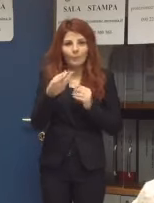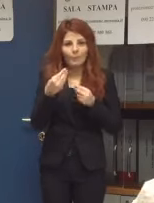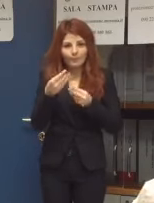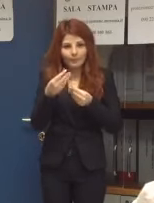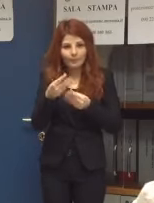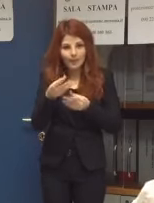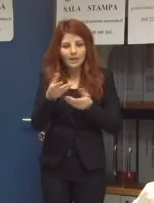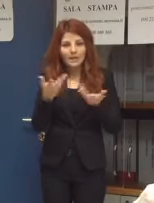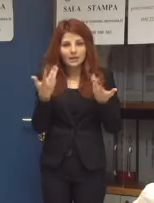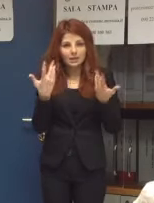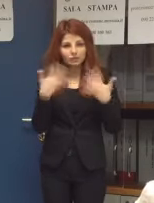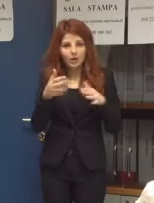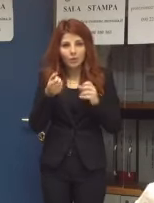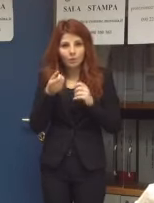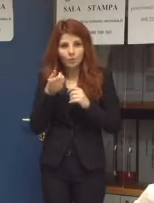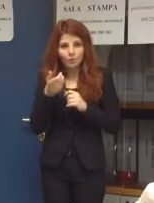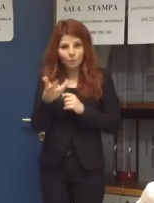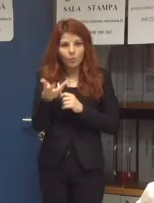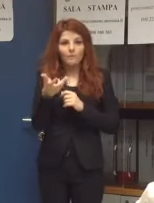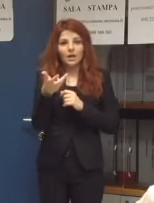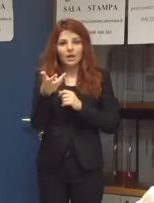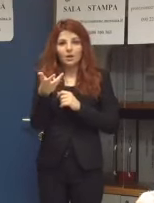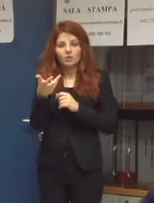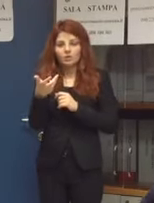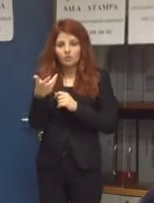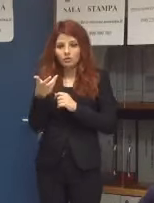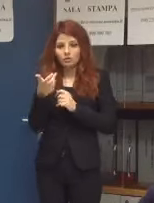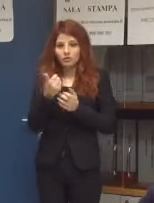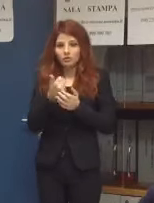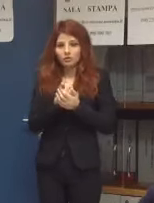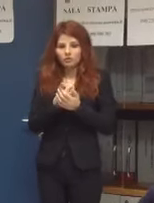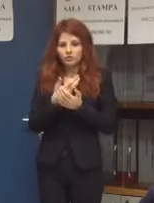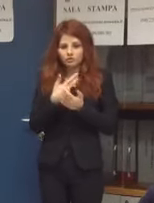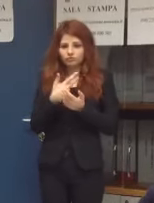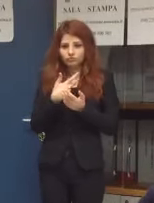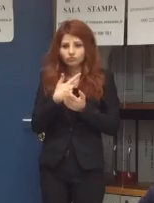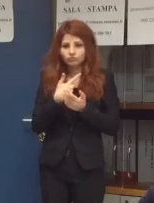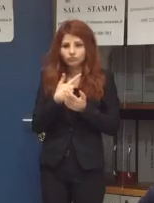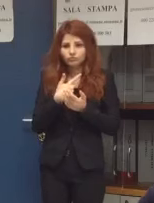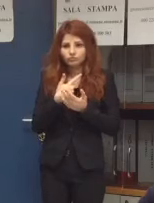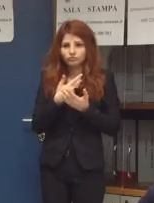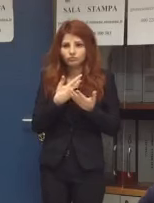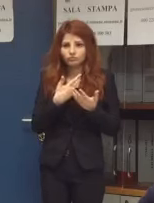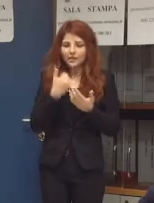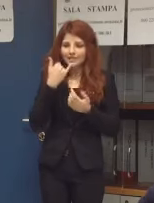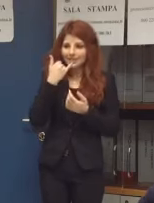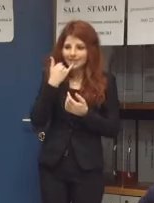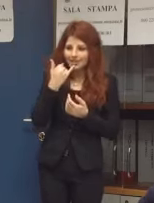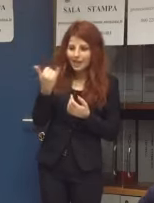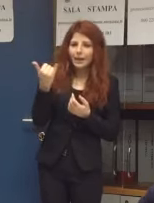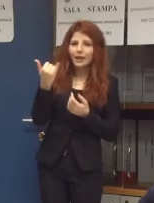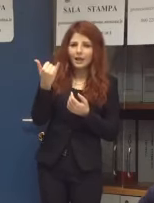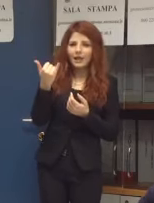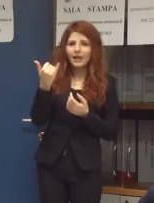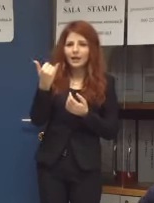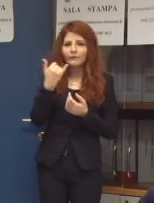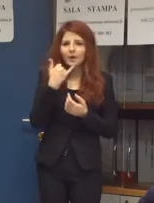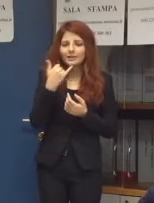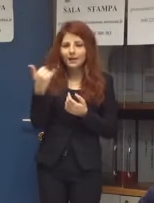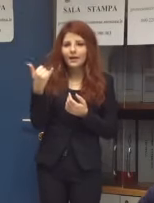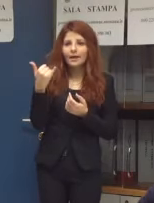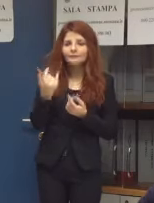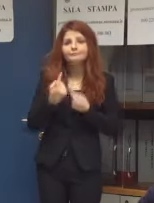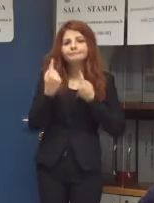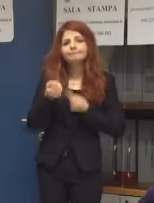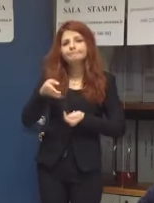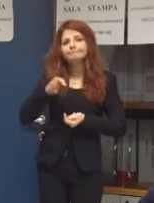trasferimento di chiamata, quindi ci sono degli squilli in cui dà libero, ma di fatto l'utente è occupato in quel momento, quindi richiamate, perché oggi sono